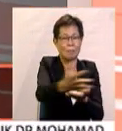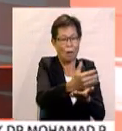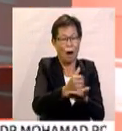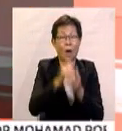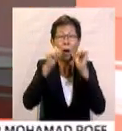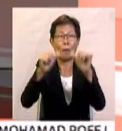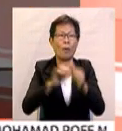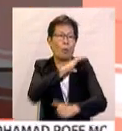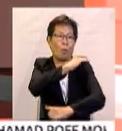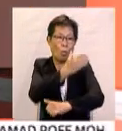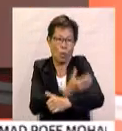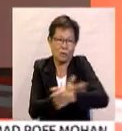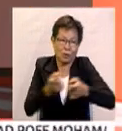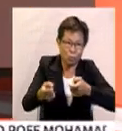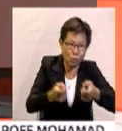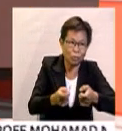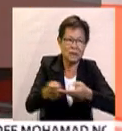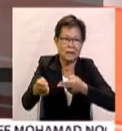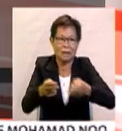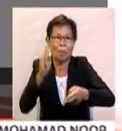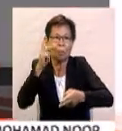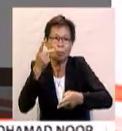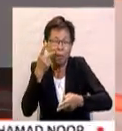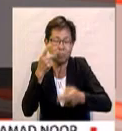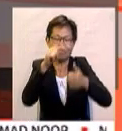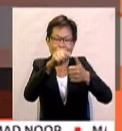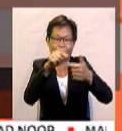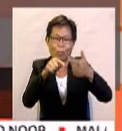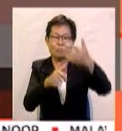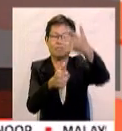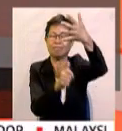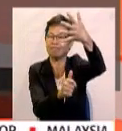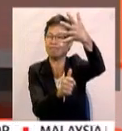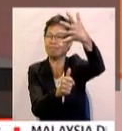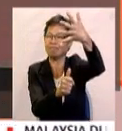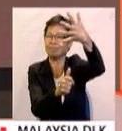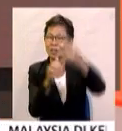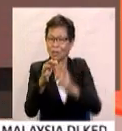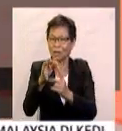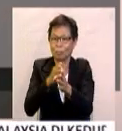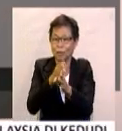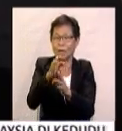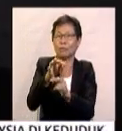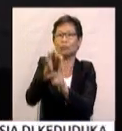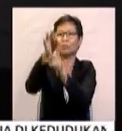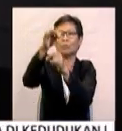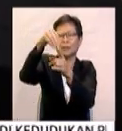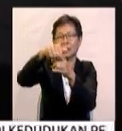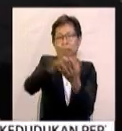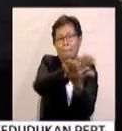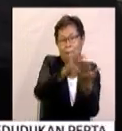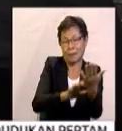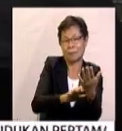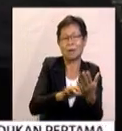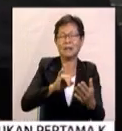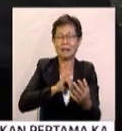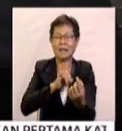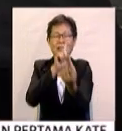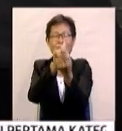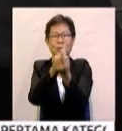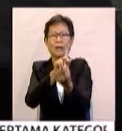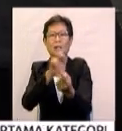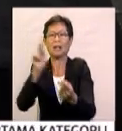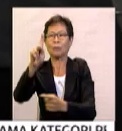penguatkuasaan undang-undang dan tadbir urus politik merupakan antara enam bidang keutamaan dalam pelan tersebut. Dalam pertemuan saya bersama